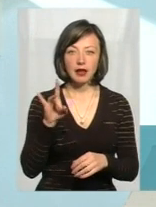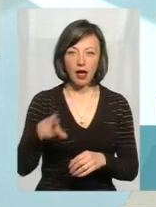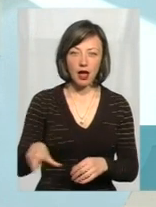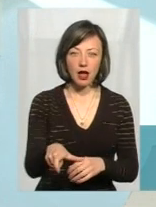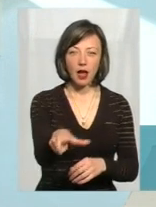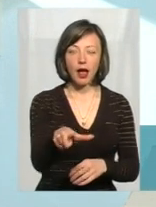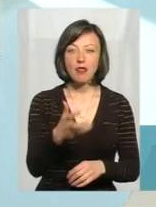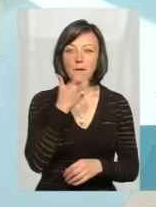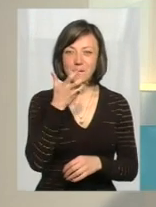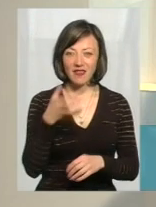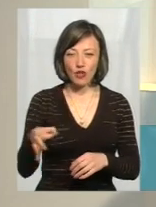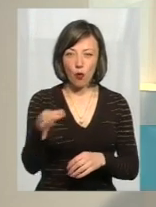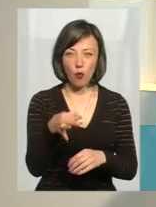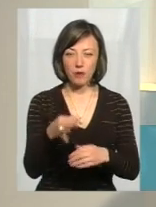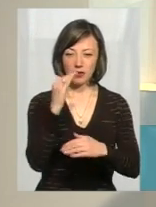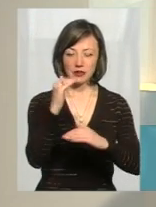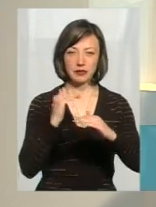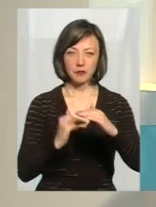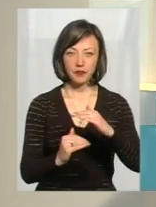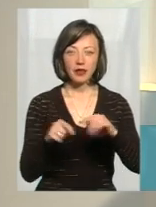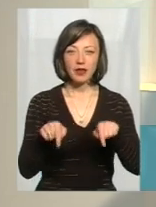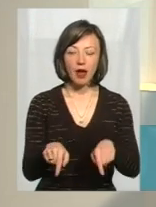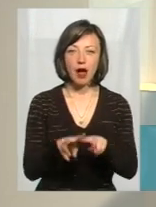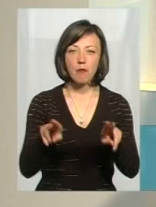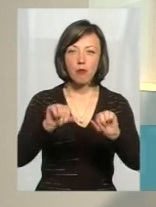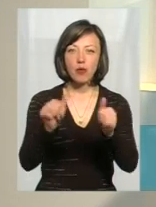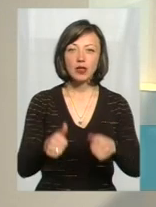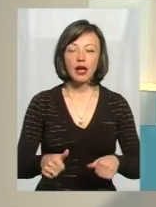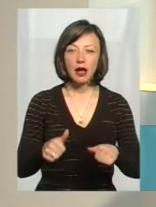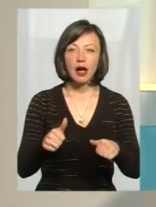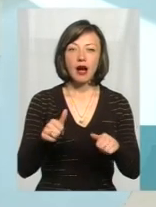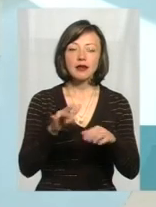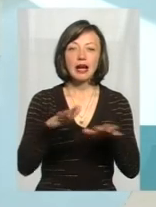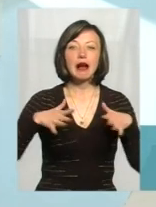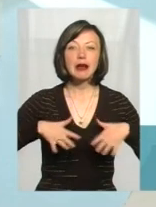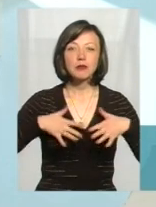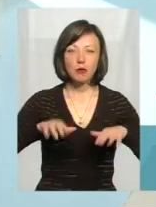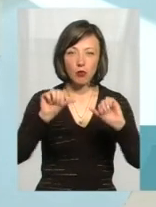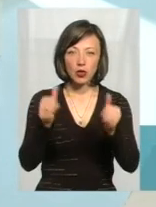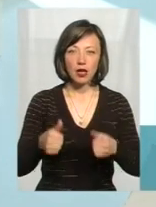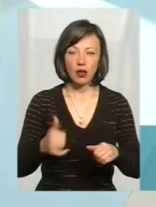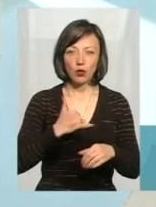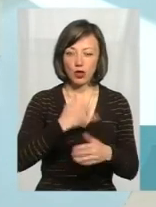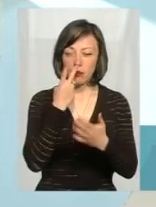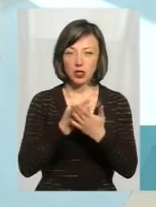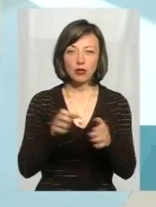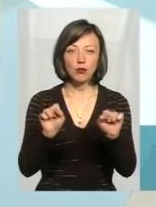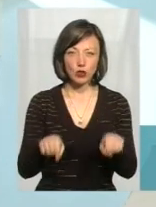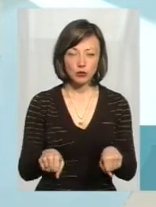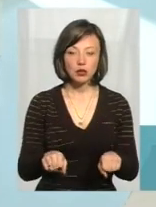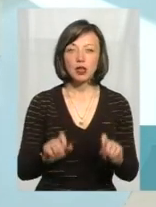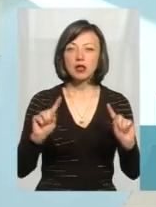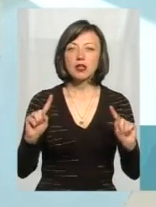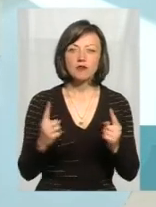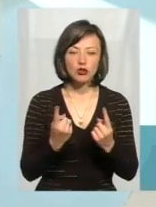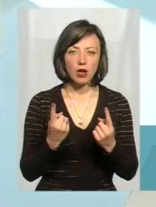ми можемо знайти буквально такі моделі кримського, південного берега Криму, ми можемо знайти у нас і їх показати.